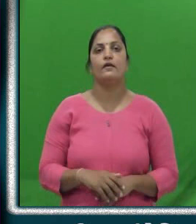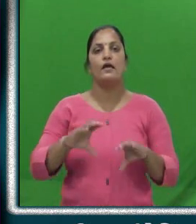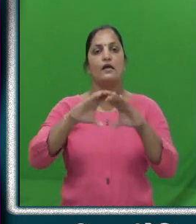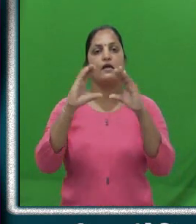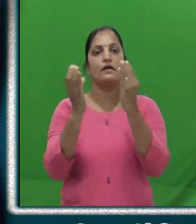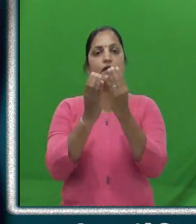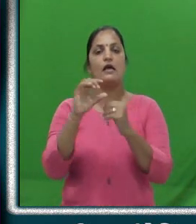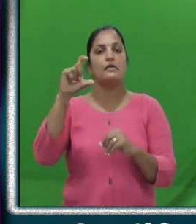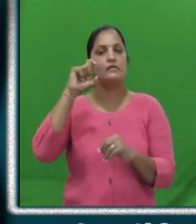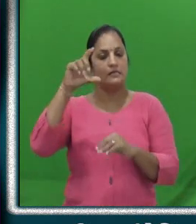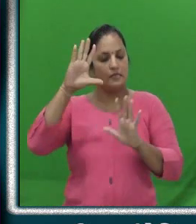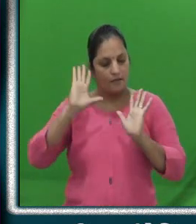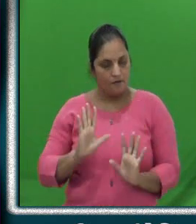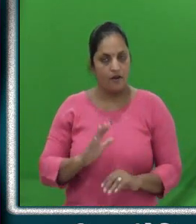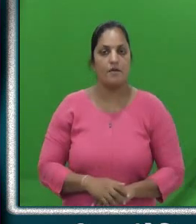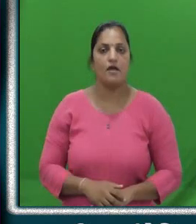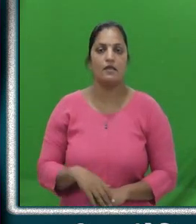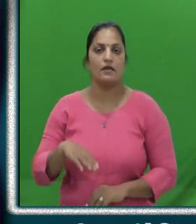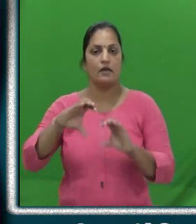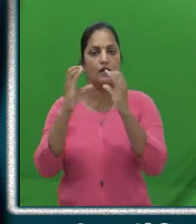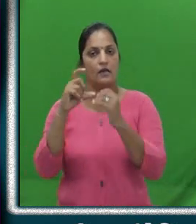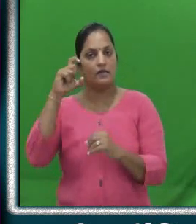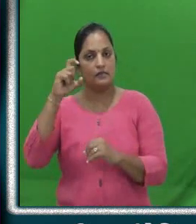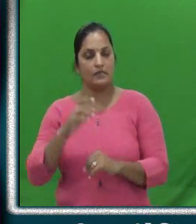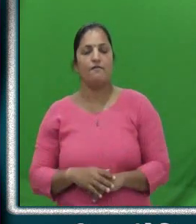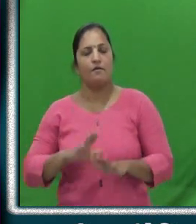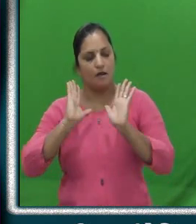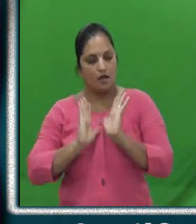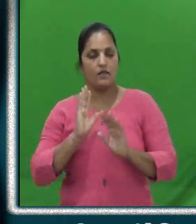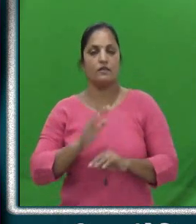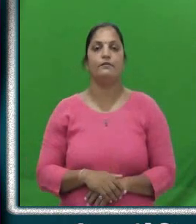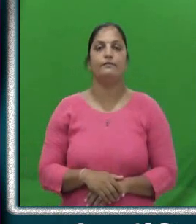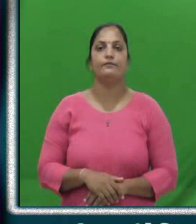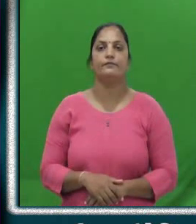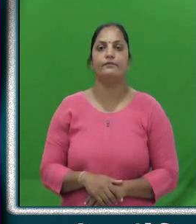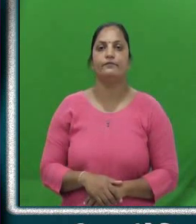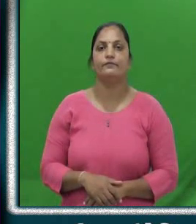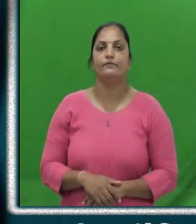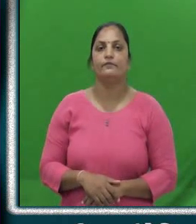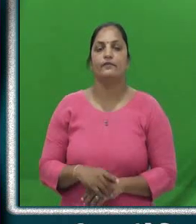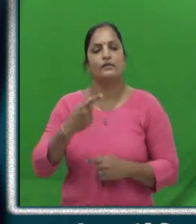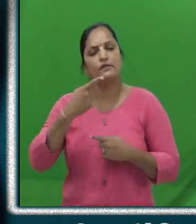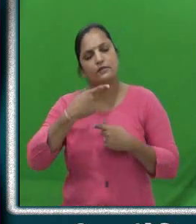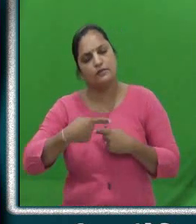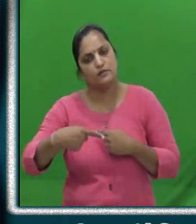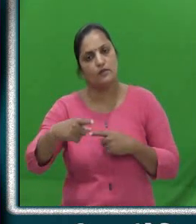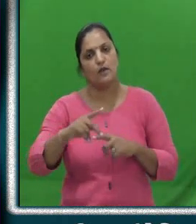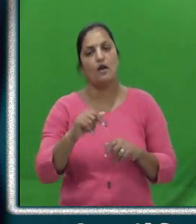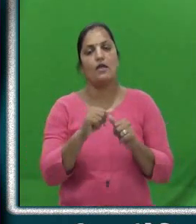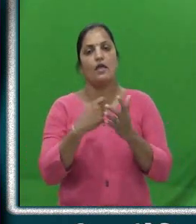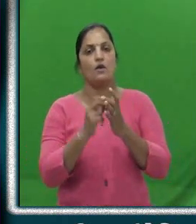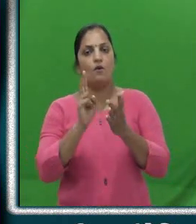દે વેર ઇન ક્લાસ 7, ત્યારે તેઓ 7મા ધોરણમાં હતા,